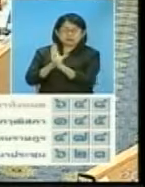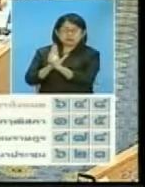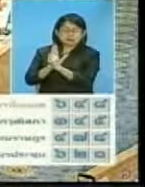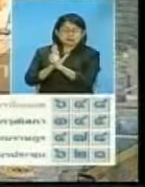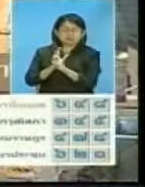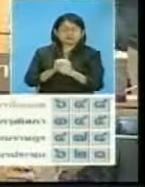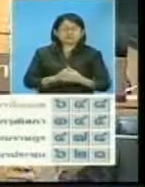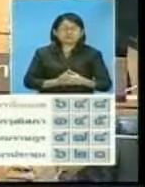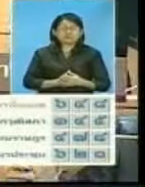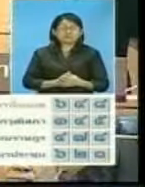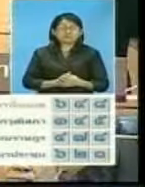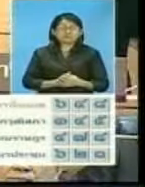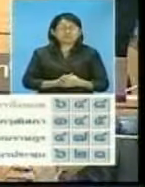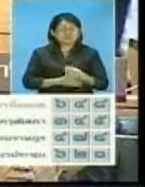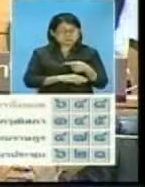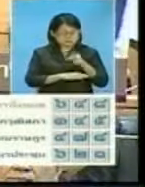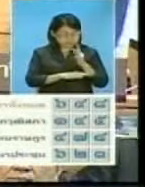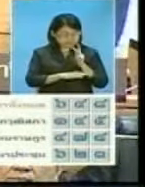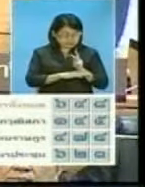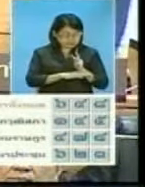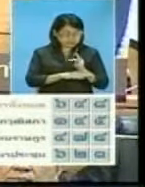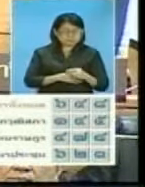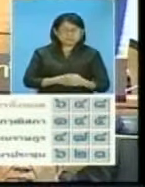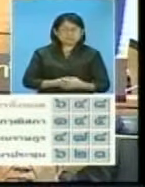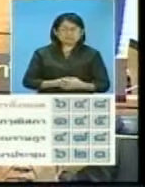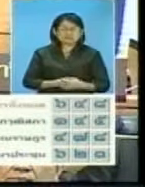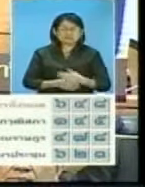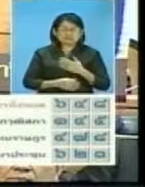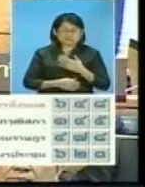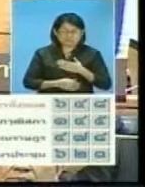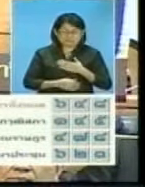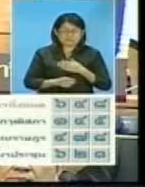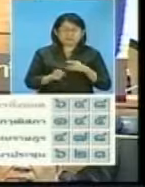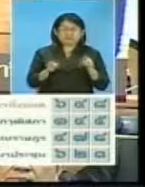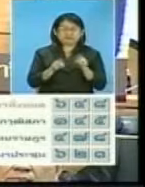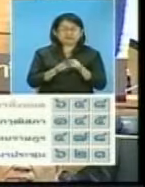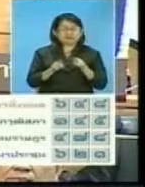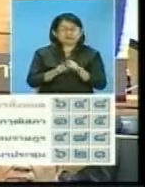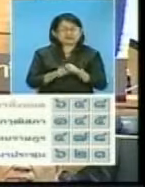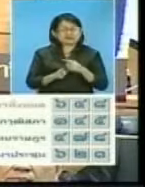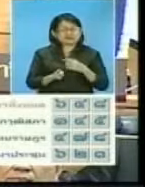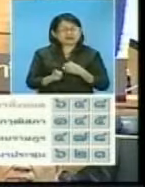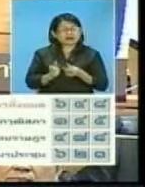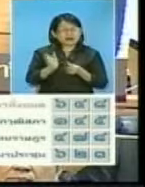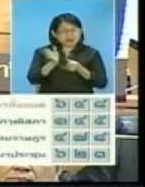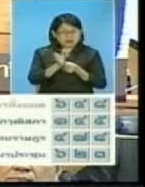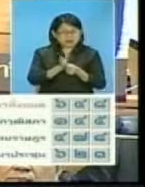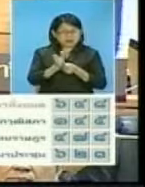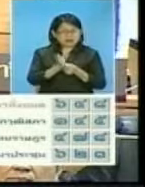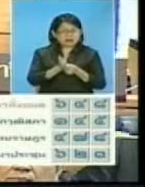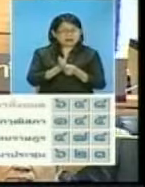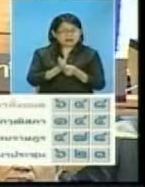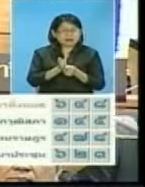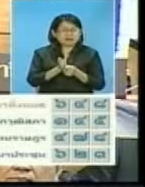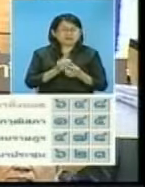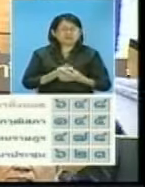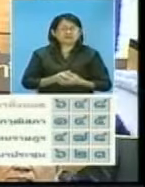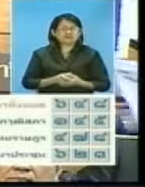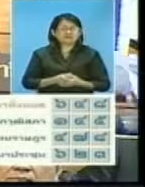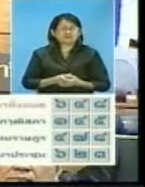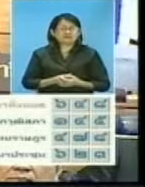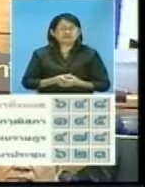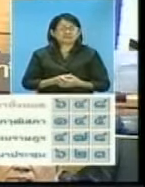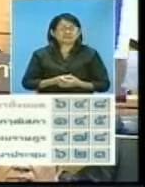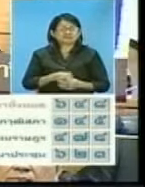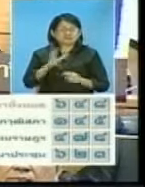ครับท่านประธานที่เคารพผมเป็นคนหนึ่งที่ขอแปรยติและขอสงวนคำแปรยติไว้